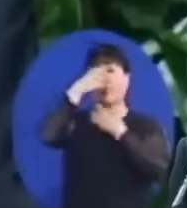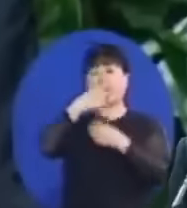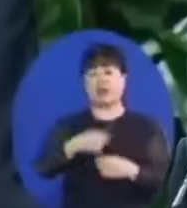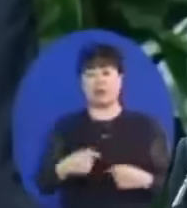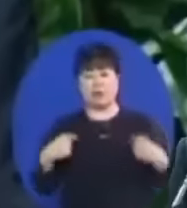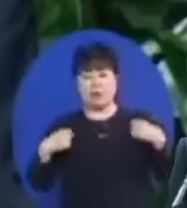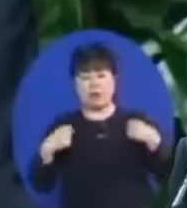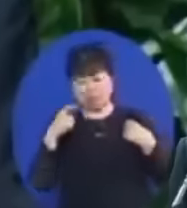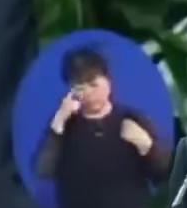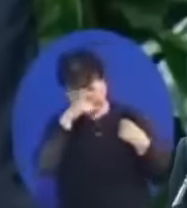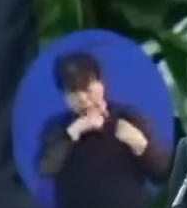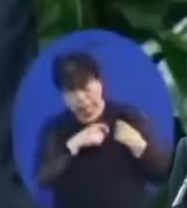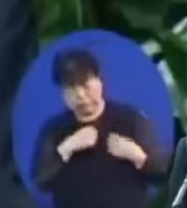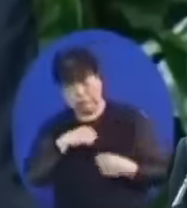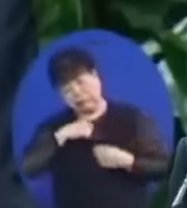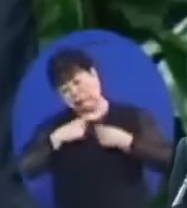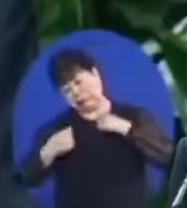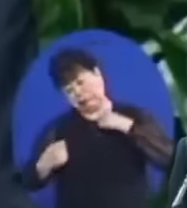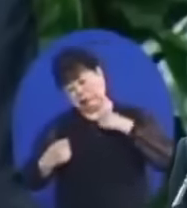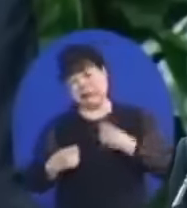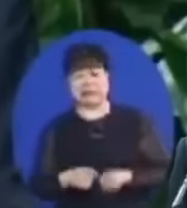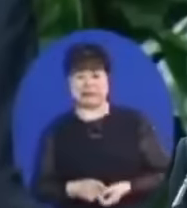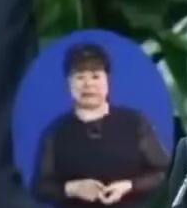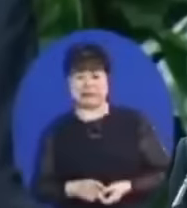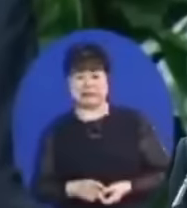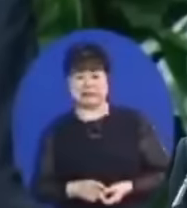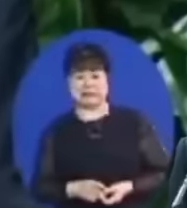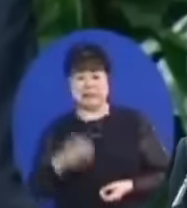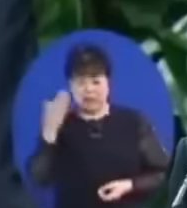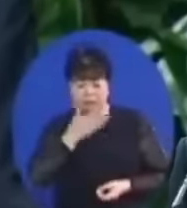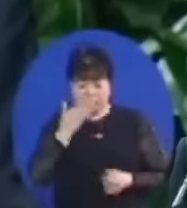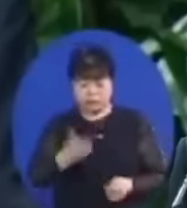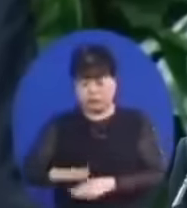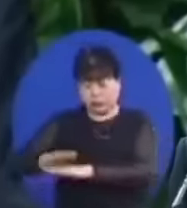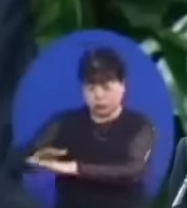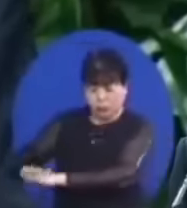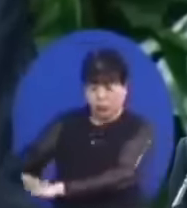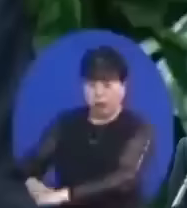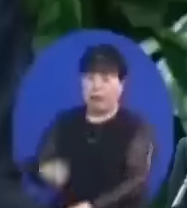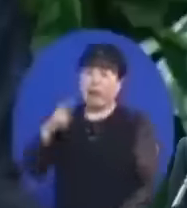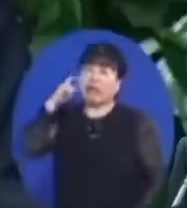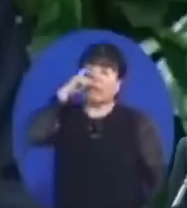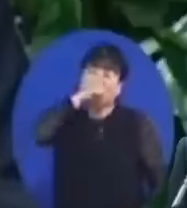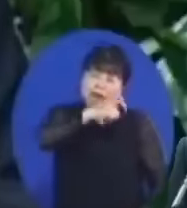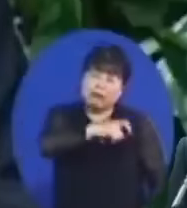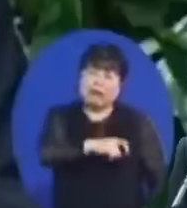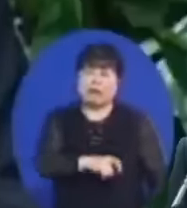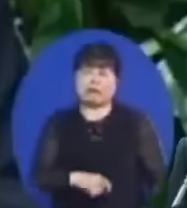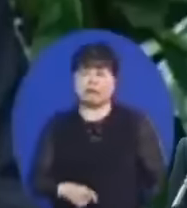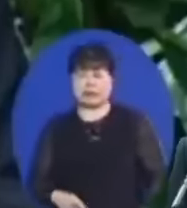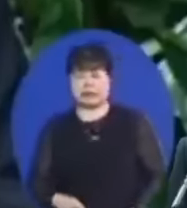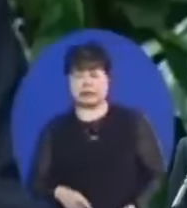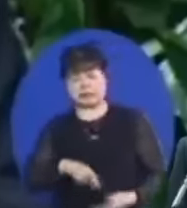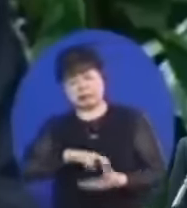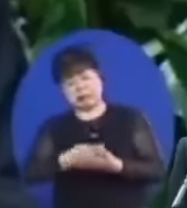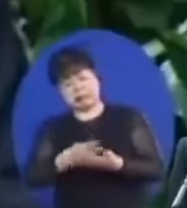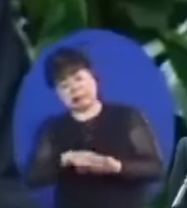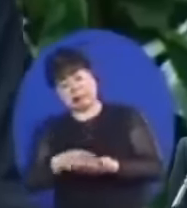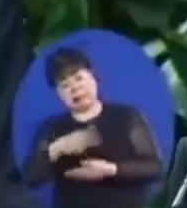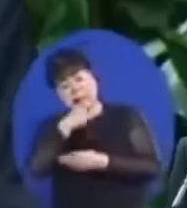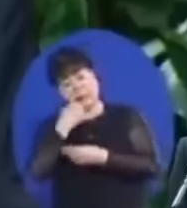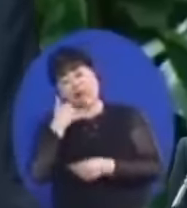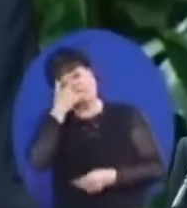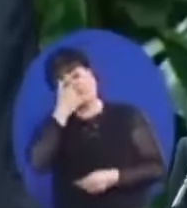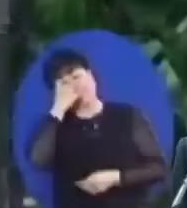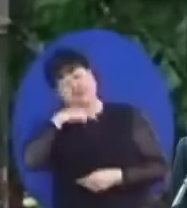좋은 옷을 입고 좋은 넥타이를 매고 좋은 지팡이를 옆에 두고서 진흙창 속에 뒹굴어서 자고 있는